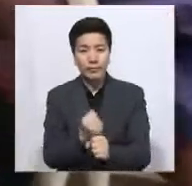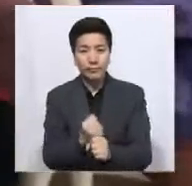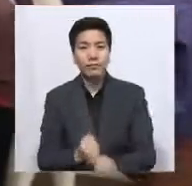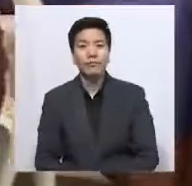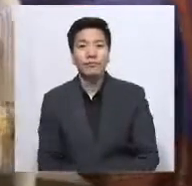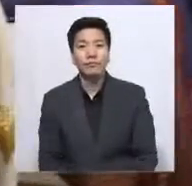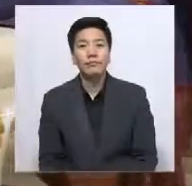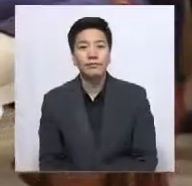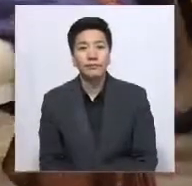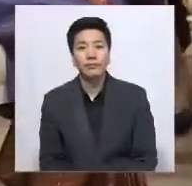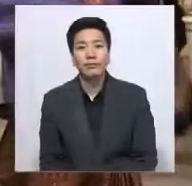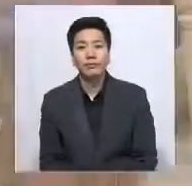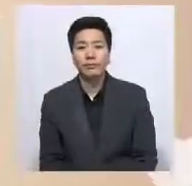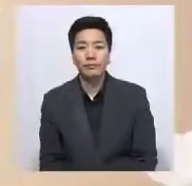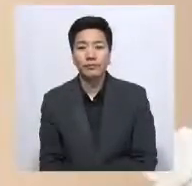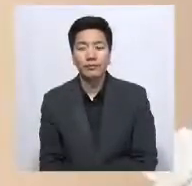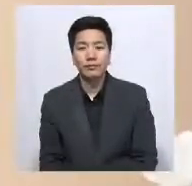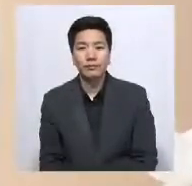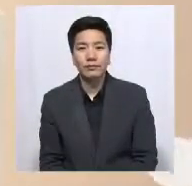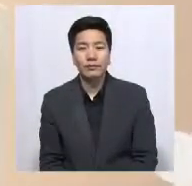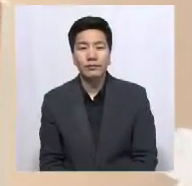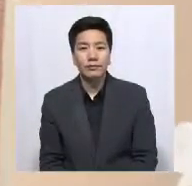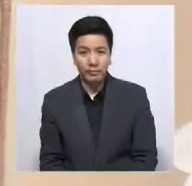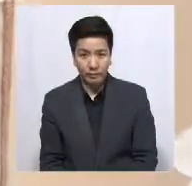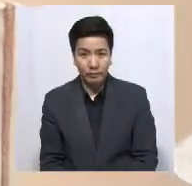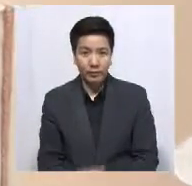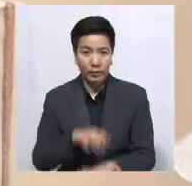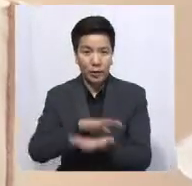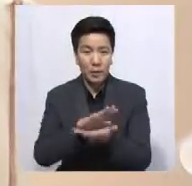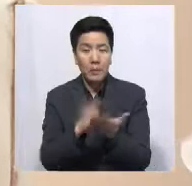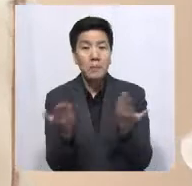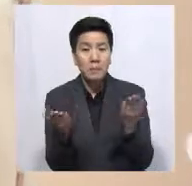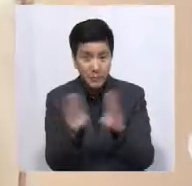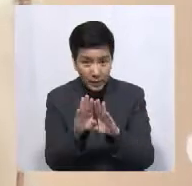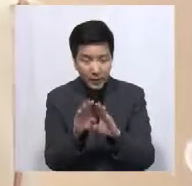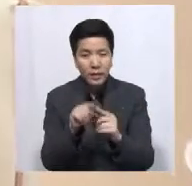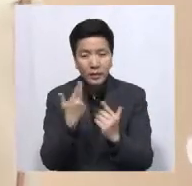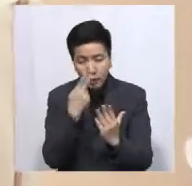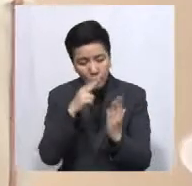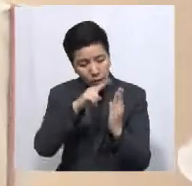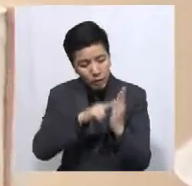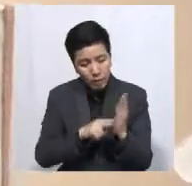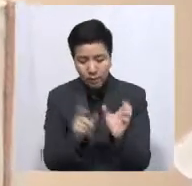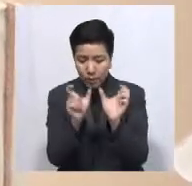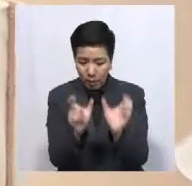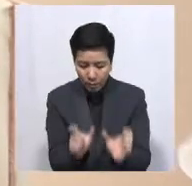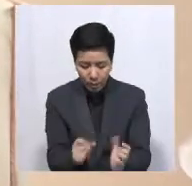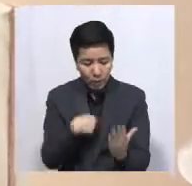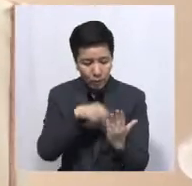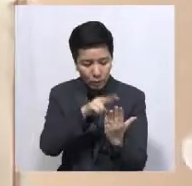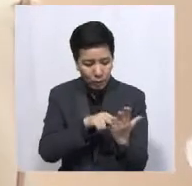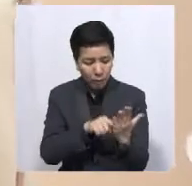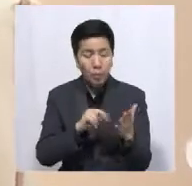เด็กไงที่ทำเสียงไม่รู้ว่าเขาเปิดเจอแค่ไม่เคยอ่านหนังสือกับบทความวรรณคดีที่เขียนมันนี่มันคืออะไร